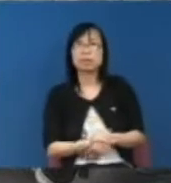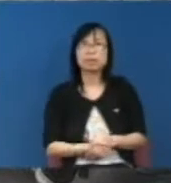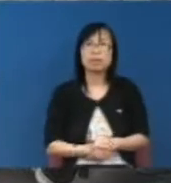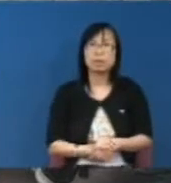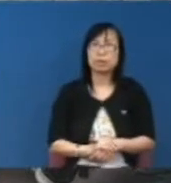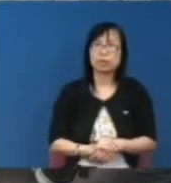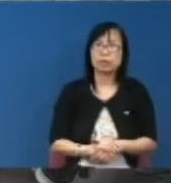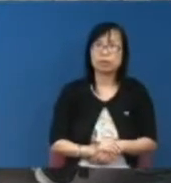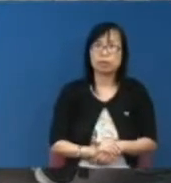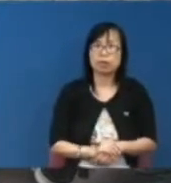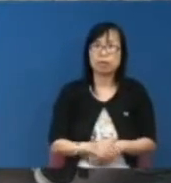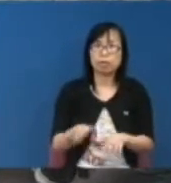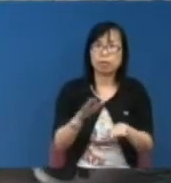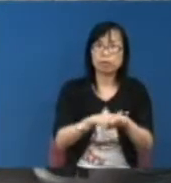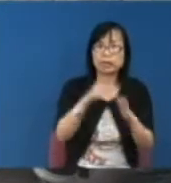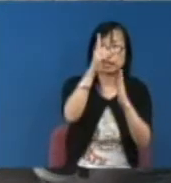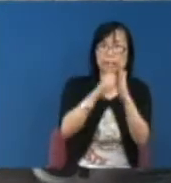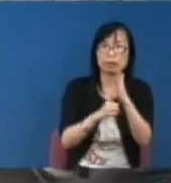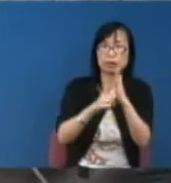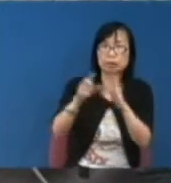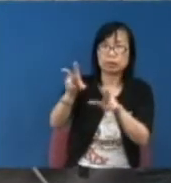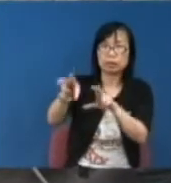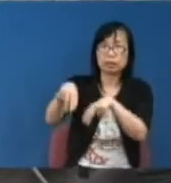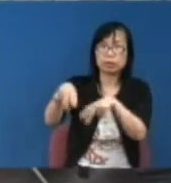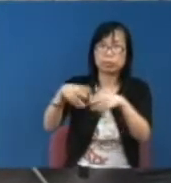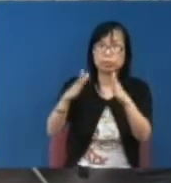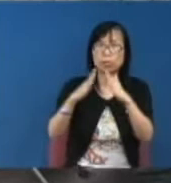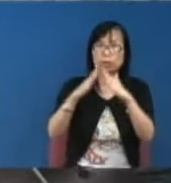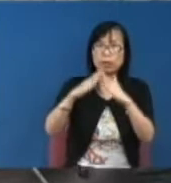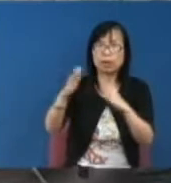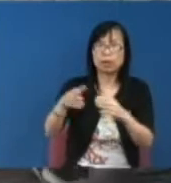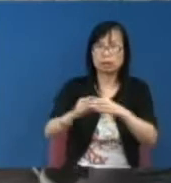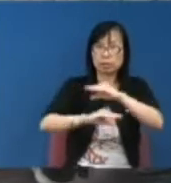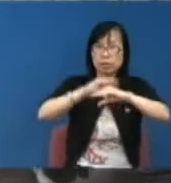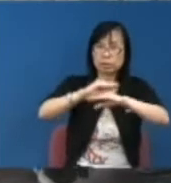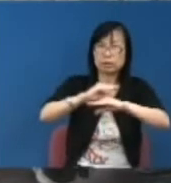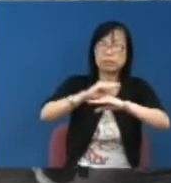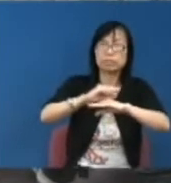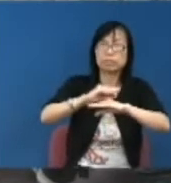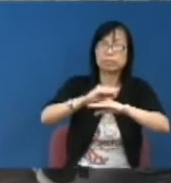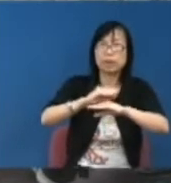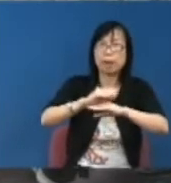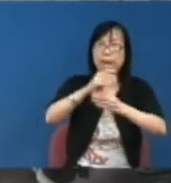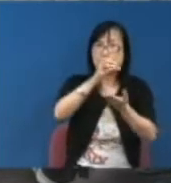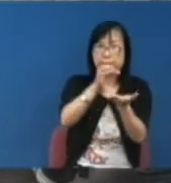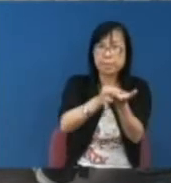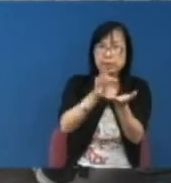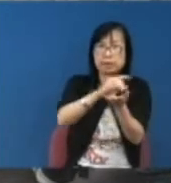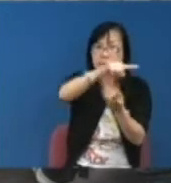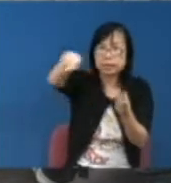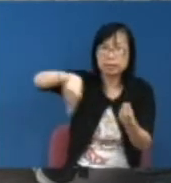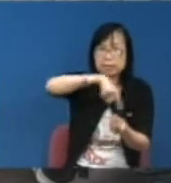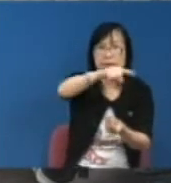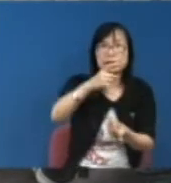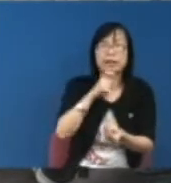致如果 for 一啲低密度或者村屋啦，咁佢個建造嗰個面積啦，係要即係個體